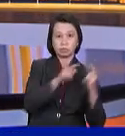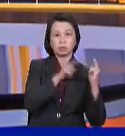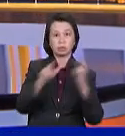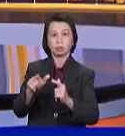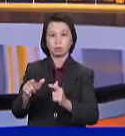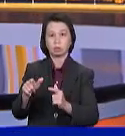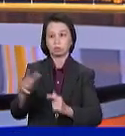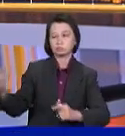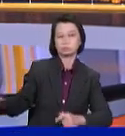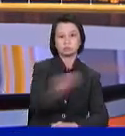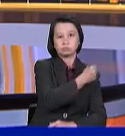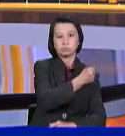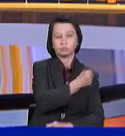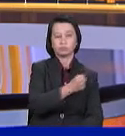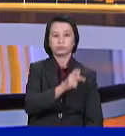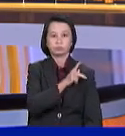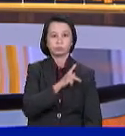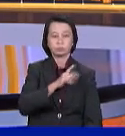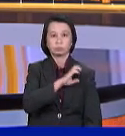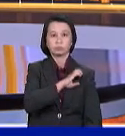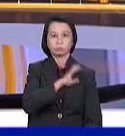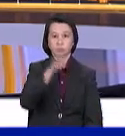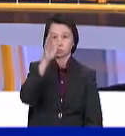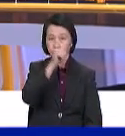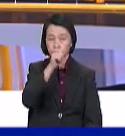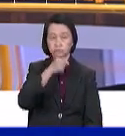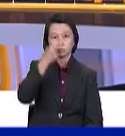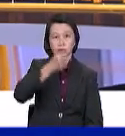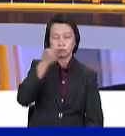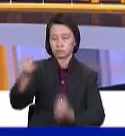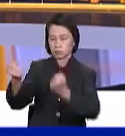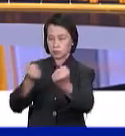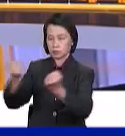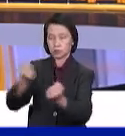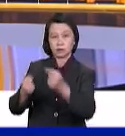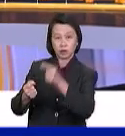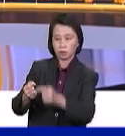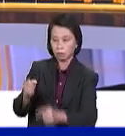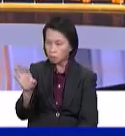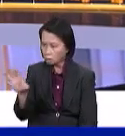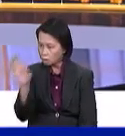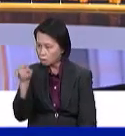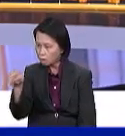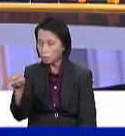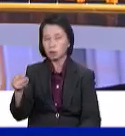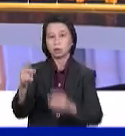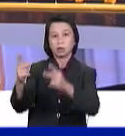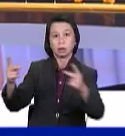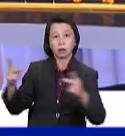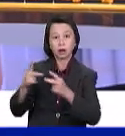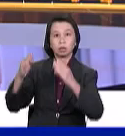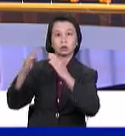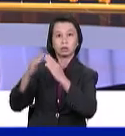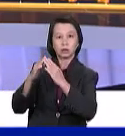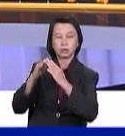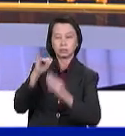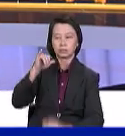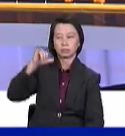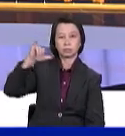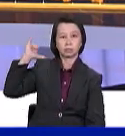dirampas. Ketua Polis Melaka Dato' Abdul Majid Muhammad Ali berkata kenderaan tersebut ditemukan di sebuah kawasan kediaman